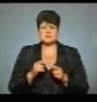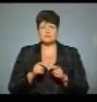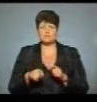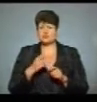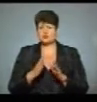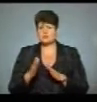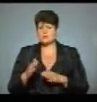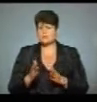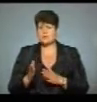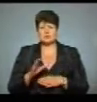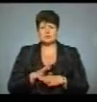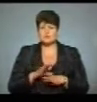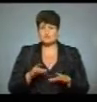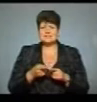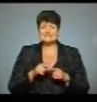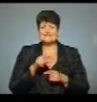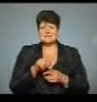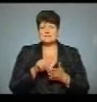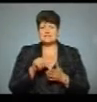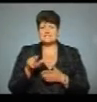вони, ці представники